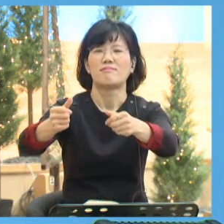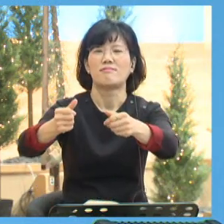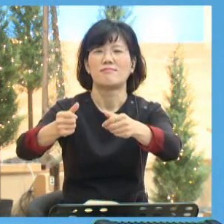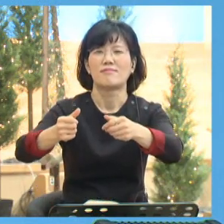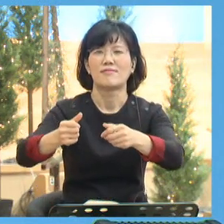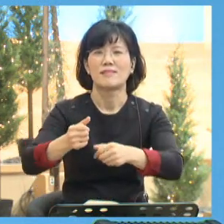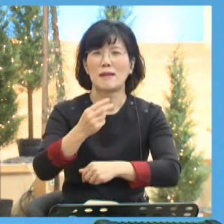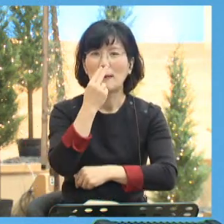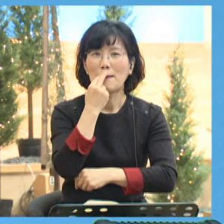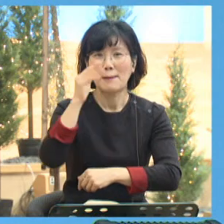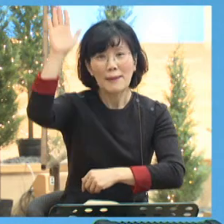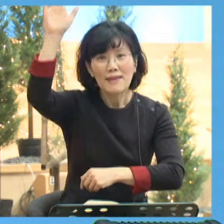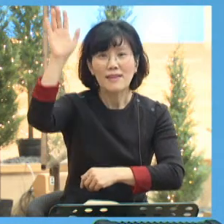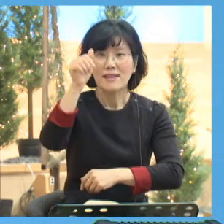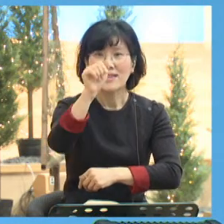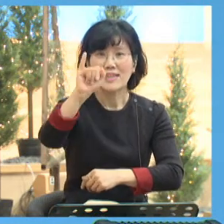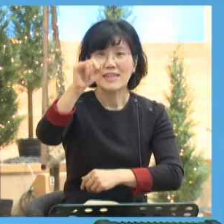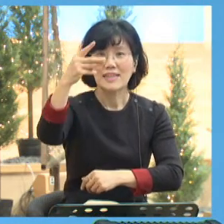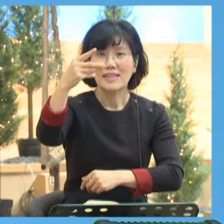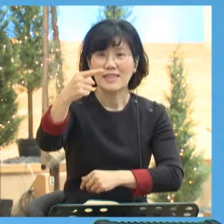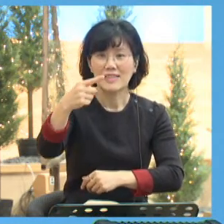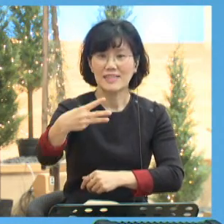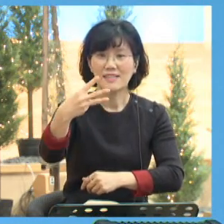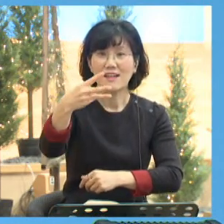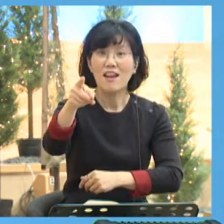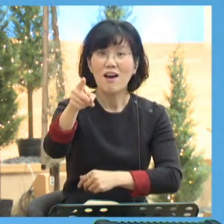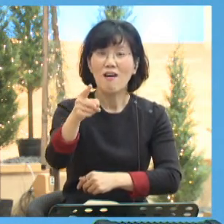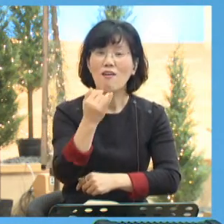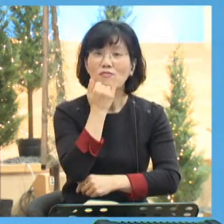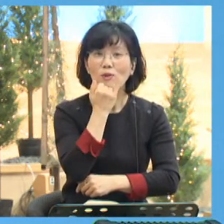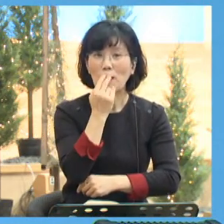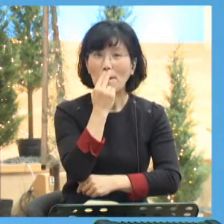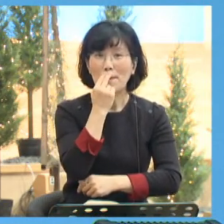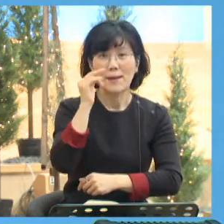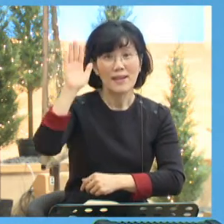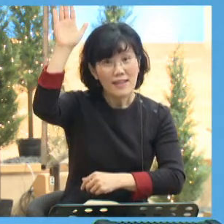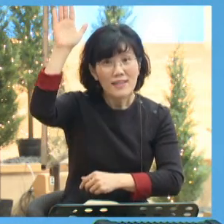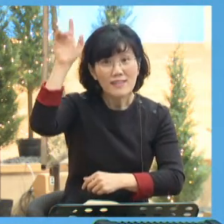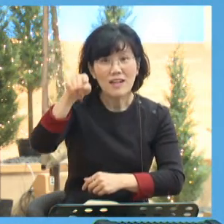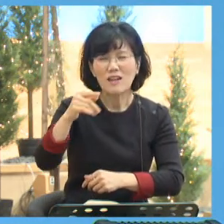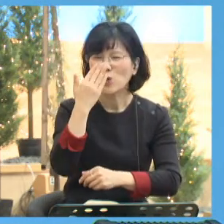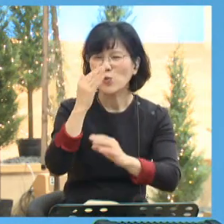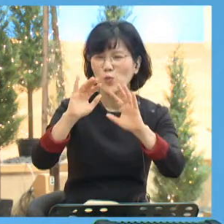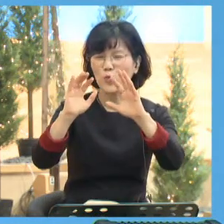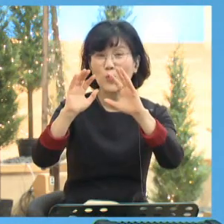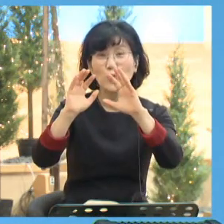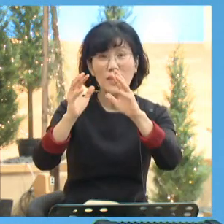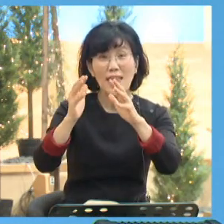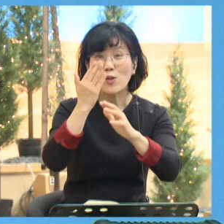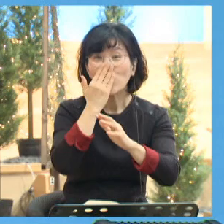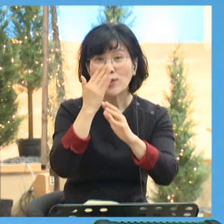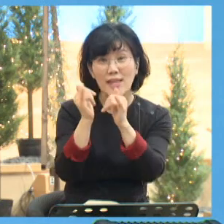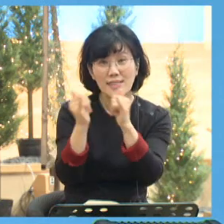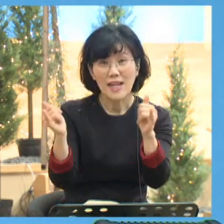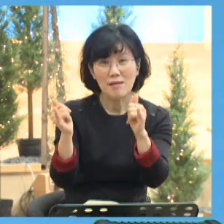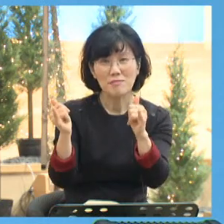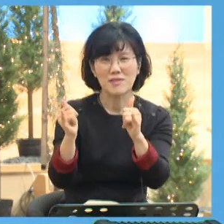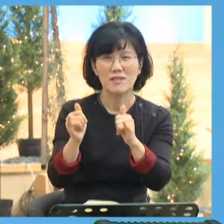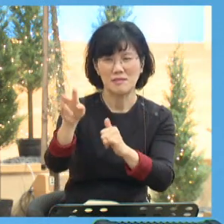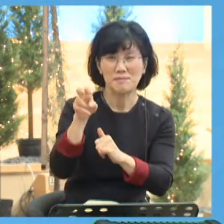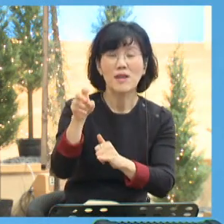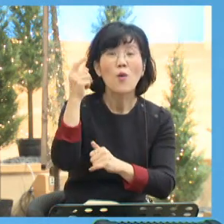히틀러도 마찬가지에요 여러분 히틀러가 특히 유대인들을 혐오 했던것이 유대인 들로부터 어린 시절의